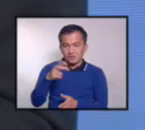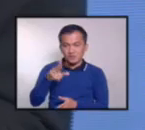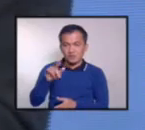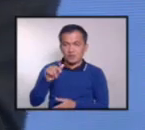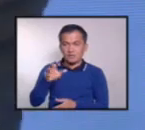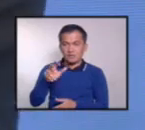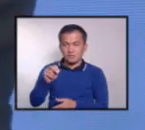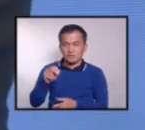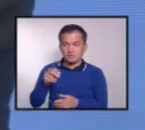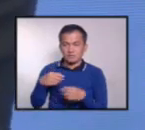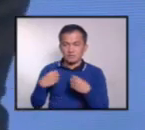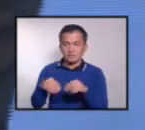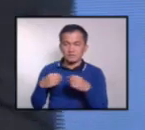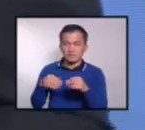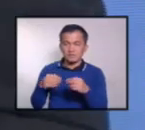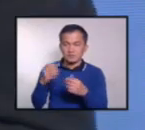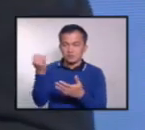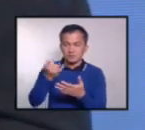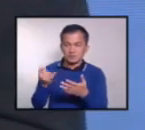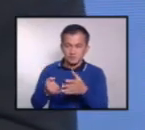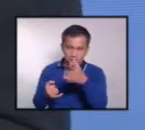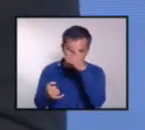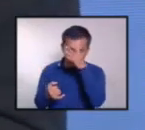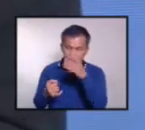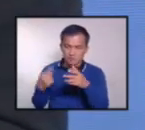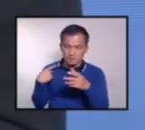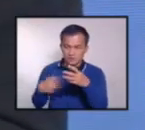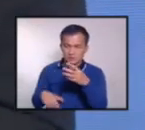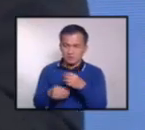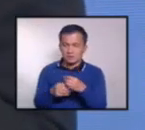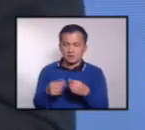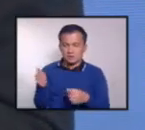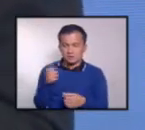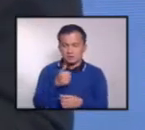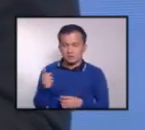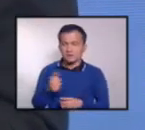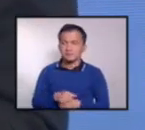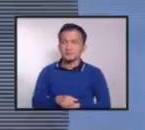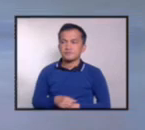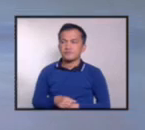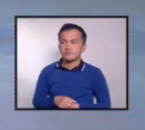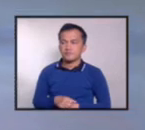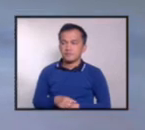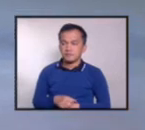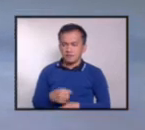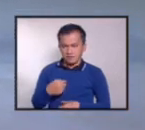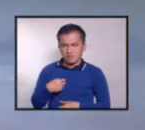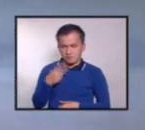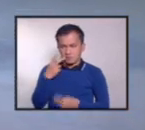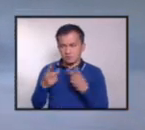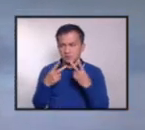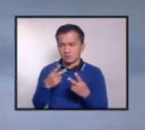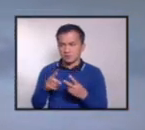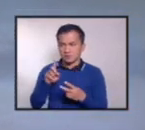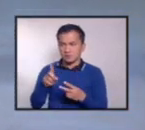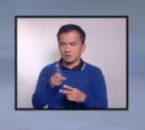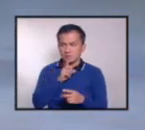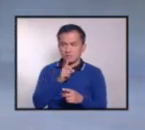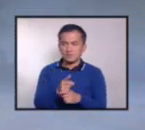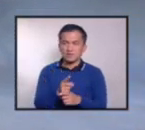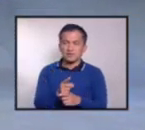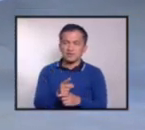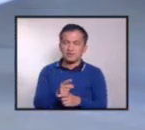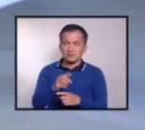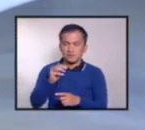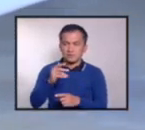yung mga drawings ng tatay ko para may additional na allowance. So, sa tingin ko, yung isang tunay na galing sa masa